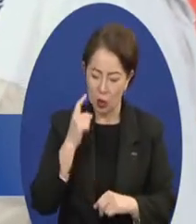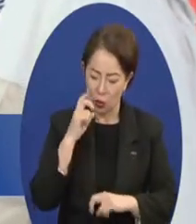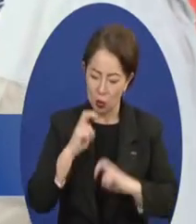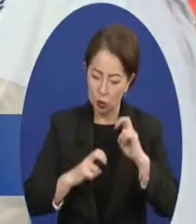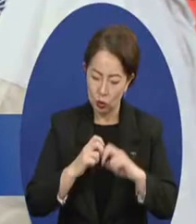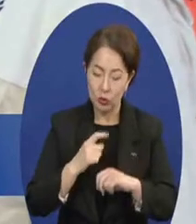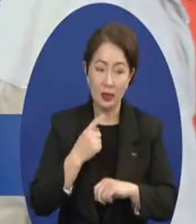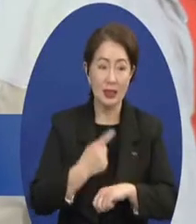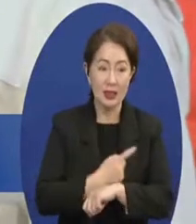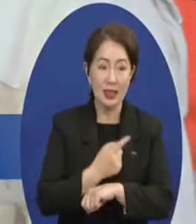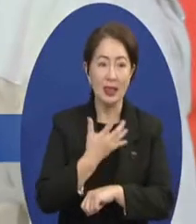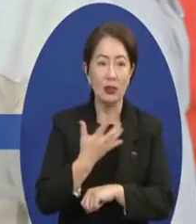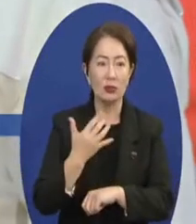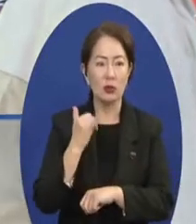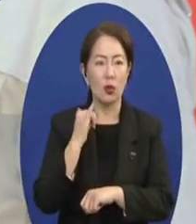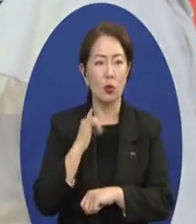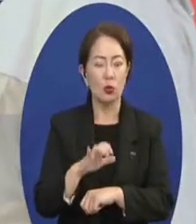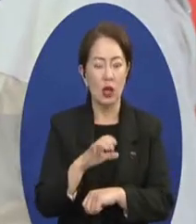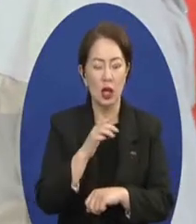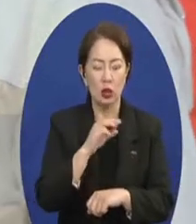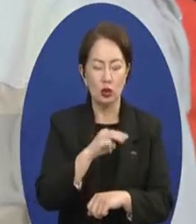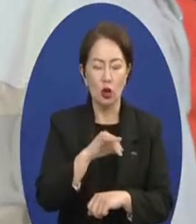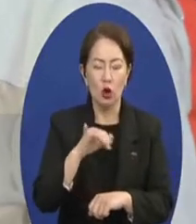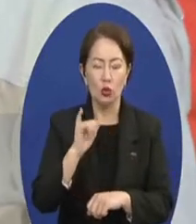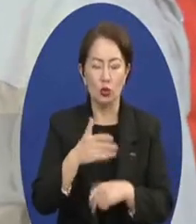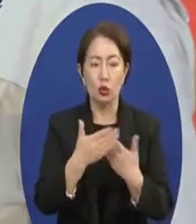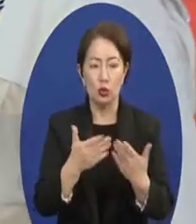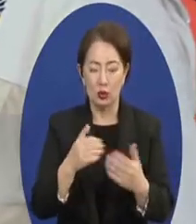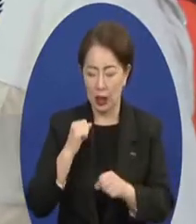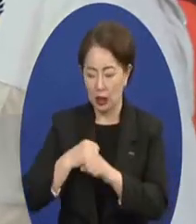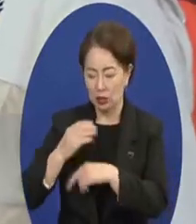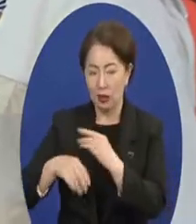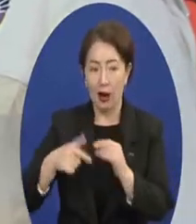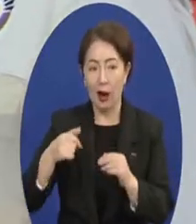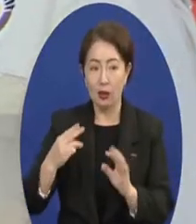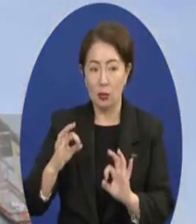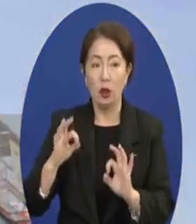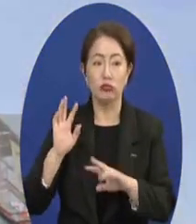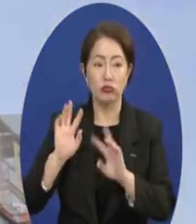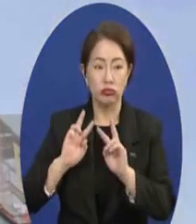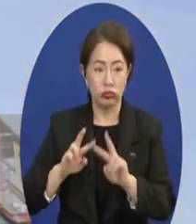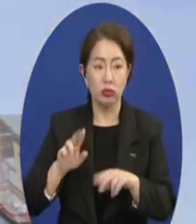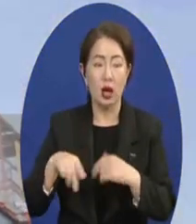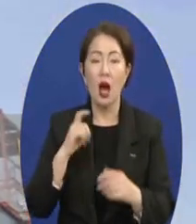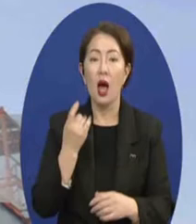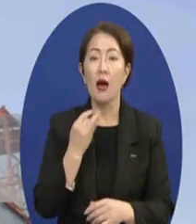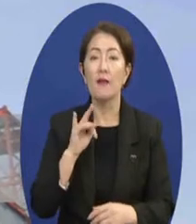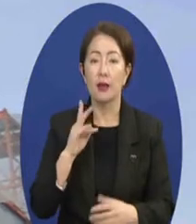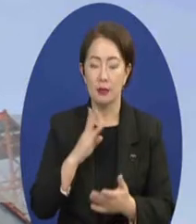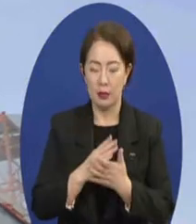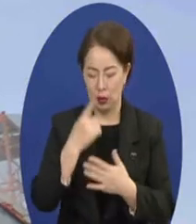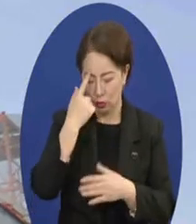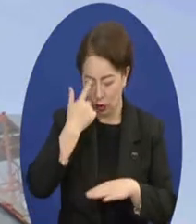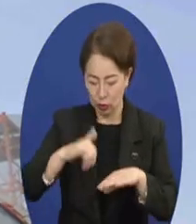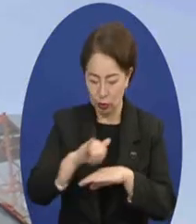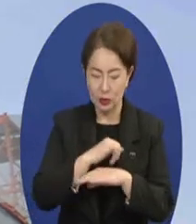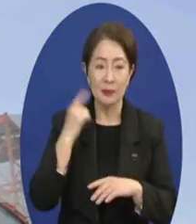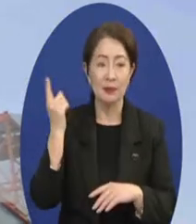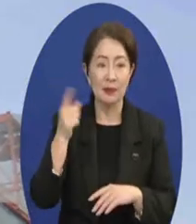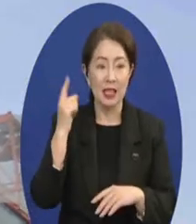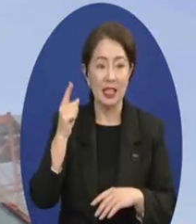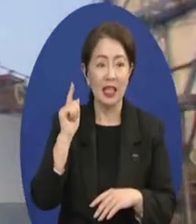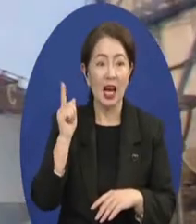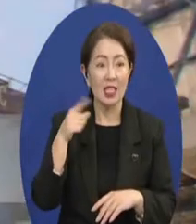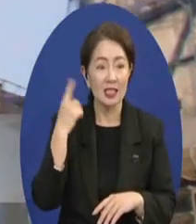нийлүүлээд ажиллаж байгаа. За ажиллагаанд байгаа тоннглууд дээр бол доголдож байгаа зүйлгүй хэвийн ажиллагааг хангаж ажиллаж байна. Монгол улс цахилгаан эрчим хүчний